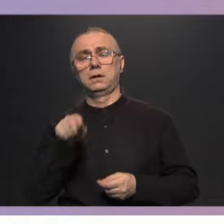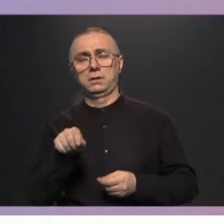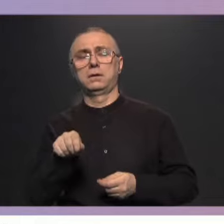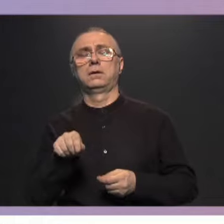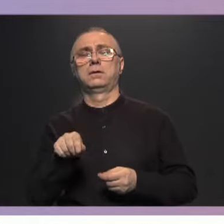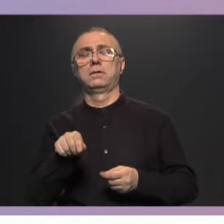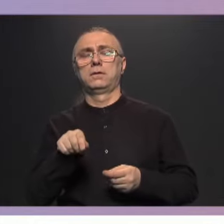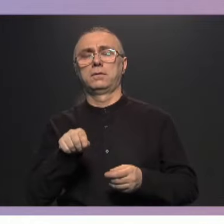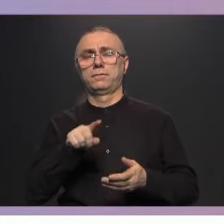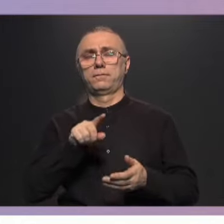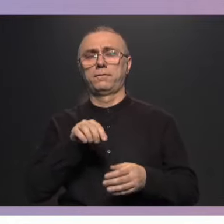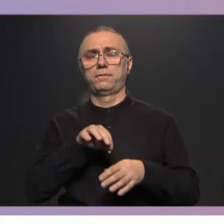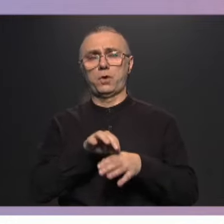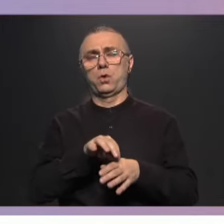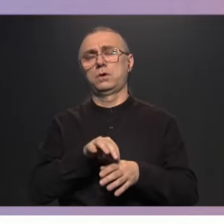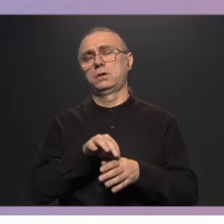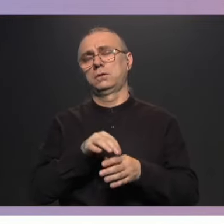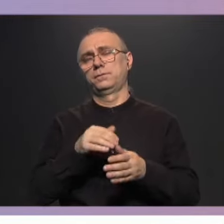например. И